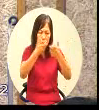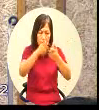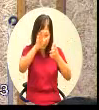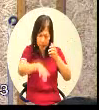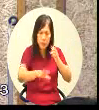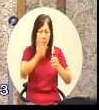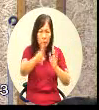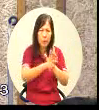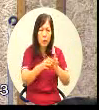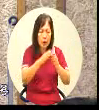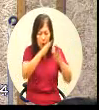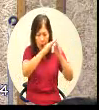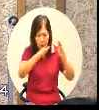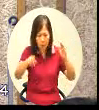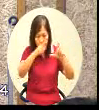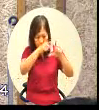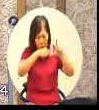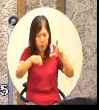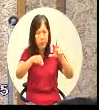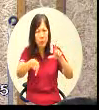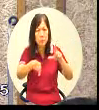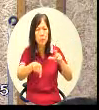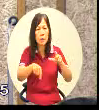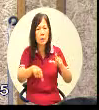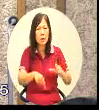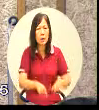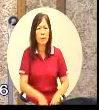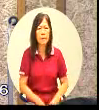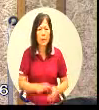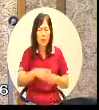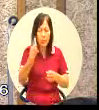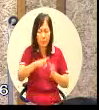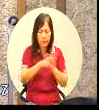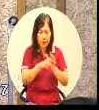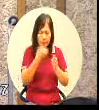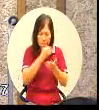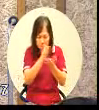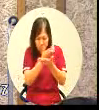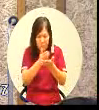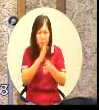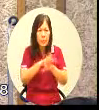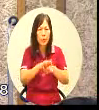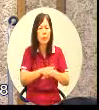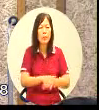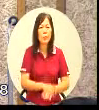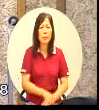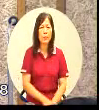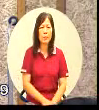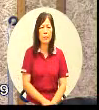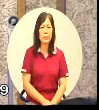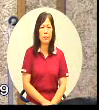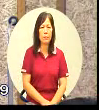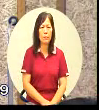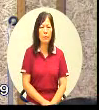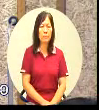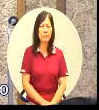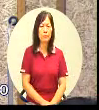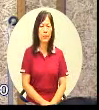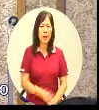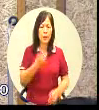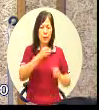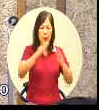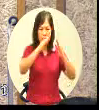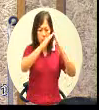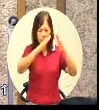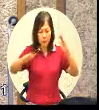讲到这个坡脚的部分，我想这个我们会去再去做一个评估啦，因为整个这个陡峭的